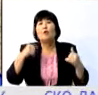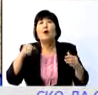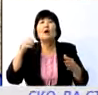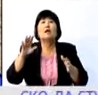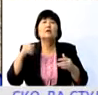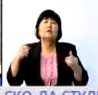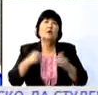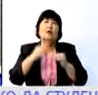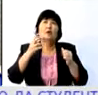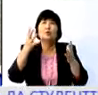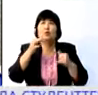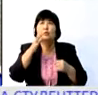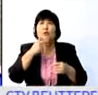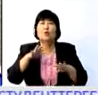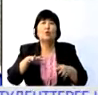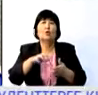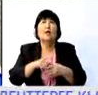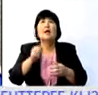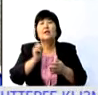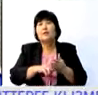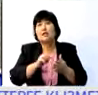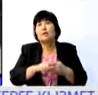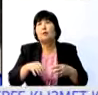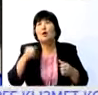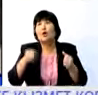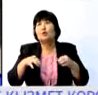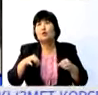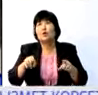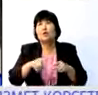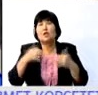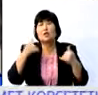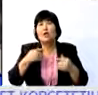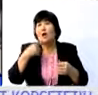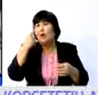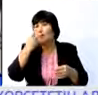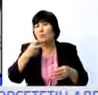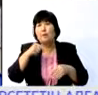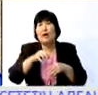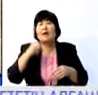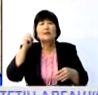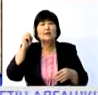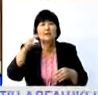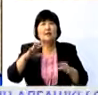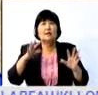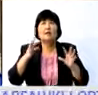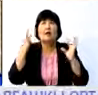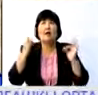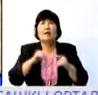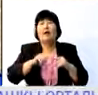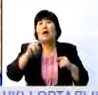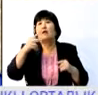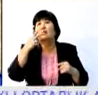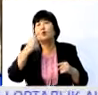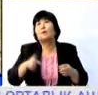деректері әсіресе түн мезгілінде жиі орын алады. Себебі жүргізуші жолға шыққан жануарды байқамай қалады. Ал жарық шағылыстыратын алқа алыстан